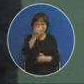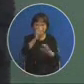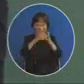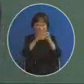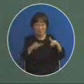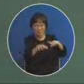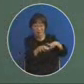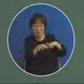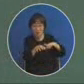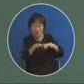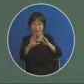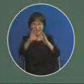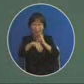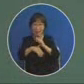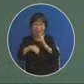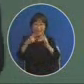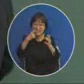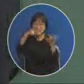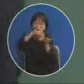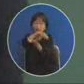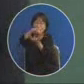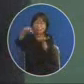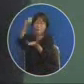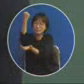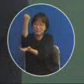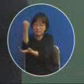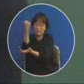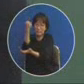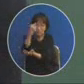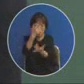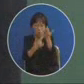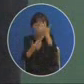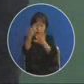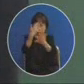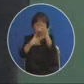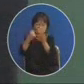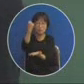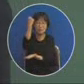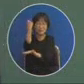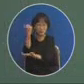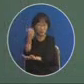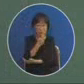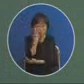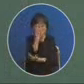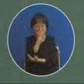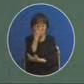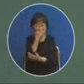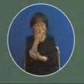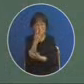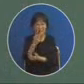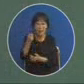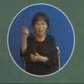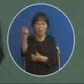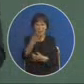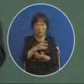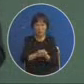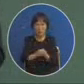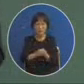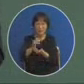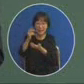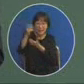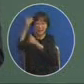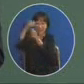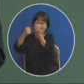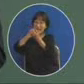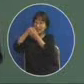불기둥으로. And wherever the Israelites went, we see that God protected them with the pillar of cloud and fire. 출애굽 14장 19절에는 주의 천사를 앞서 뒤에서.